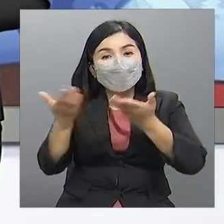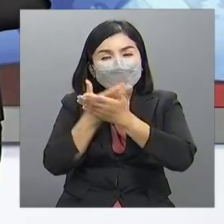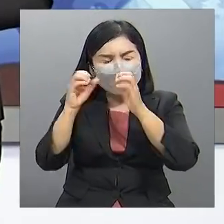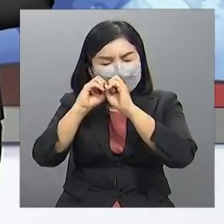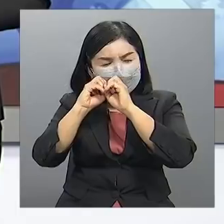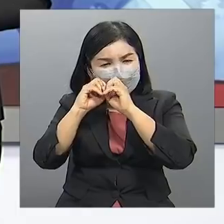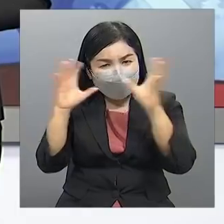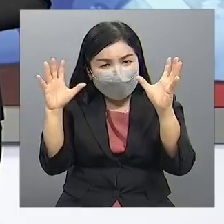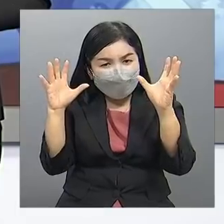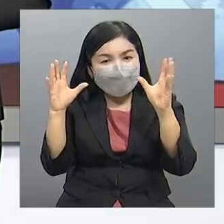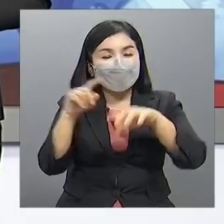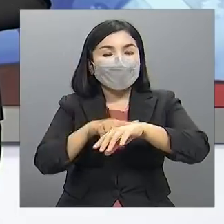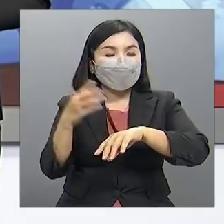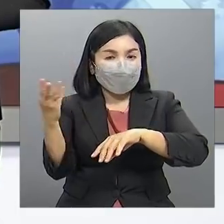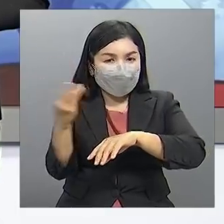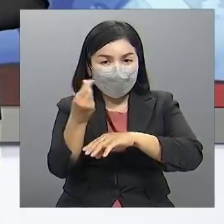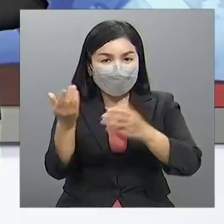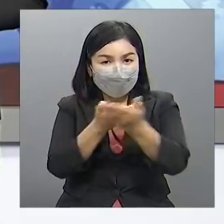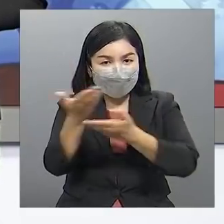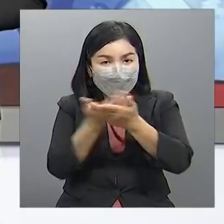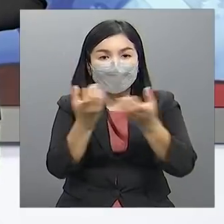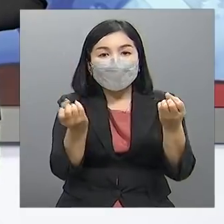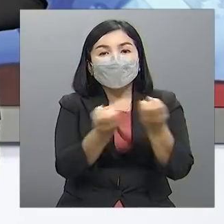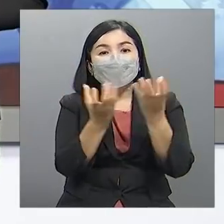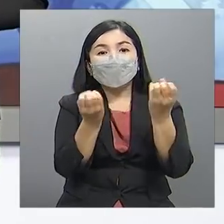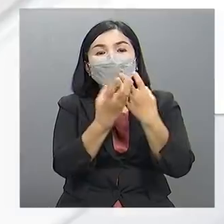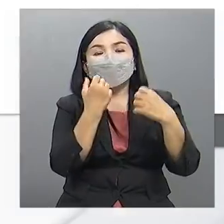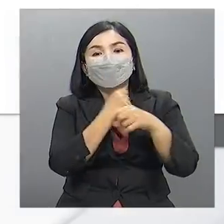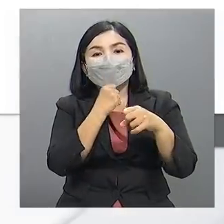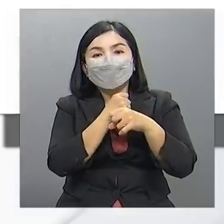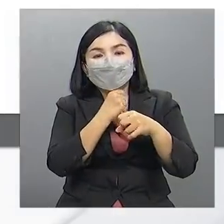ยเร็วด้วยเพื่อไม่ให้กระทบต่อการทำงานค่ะ